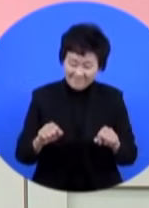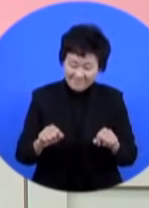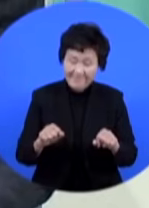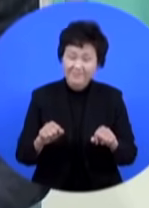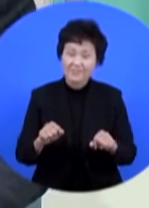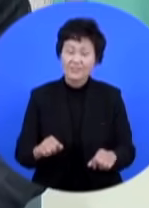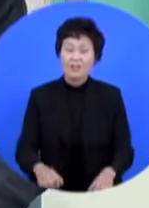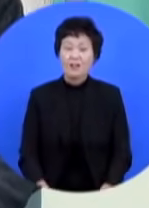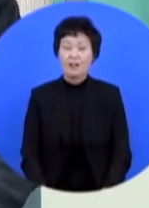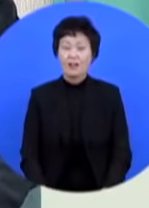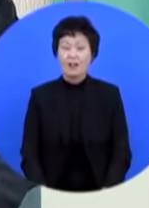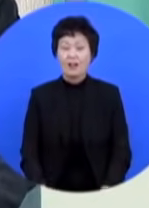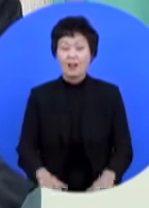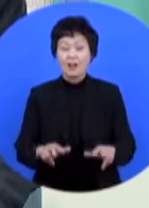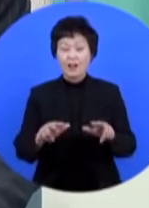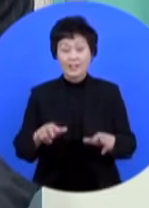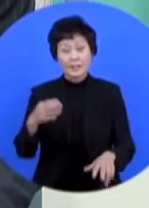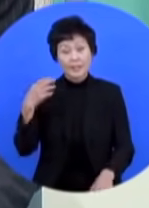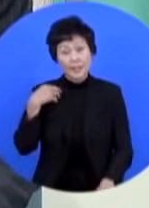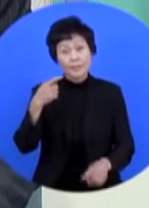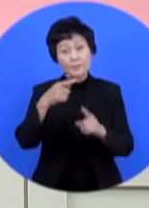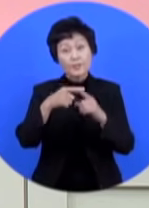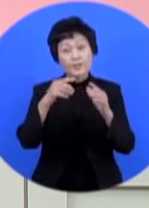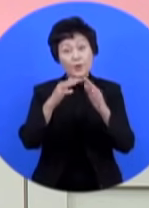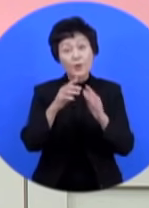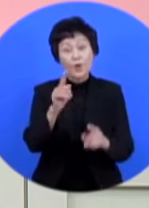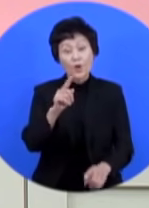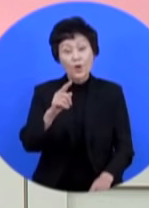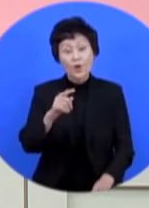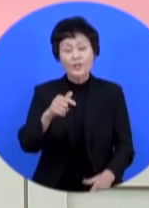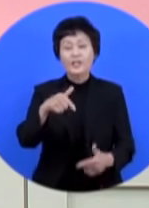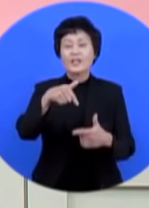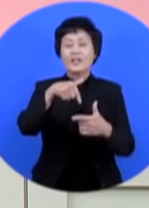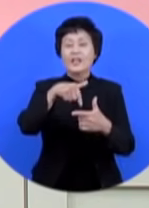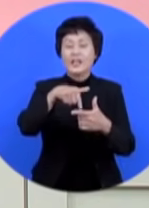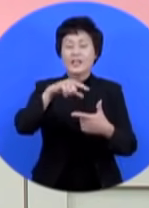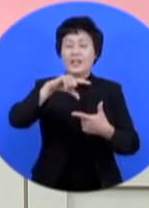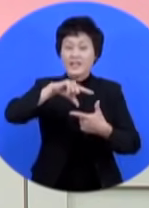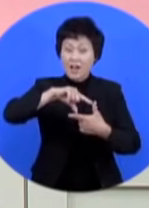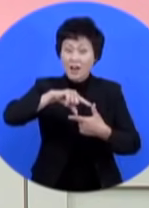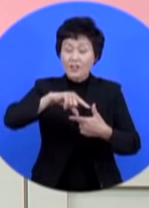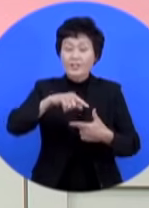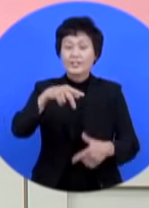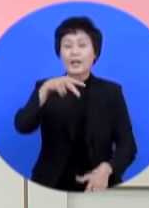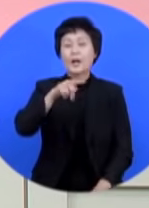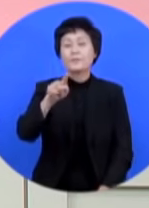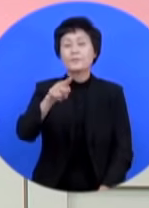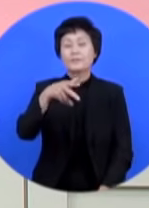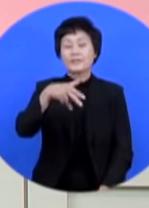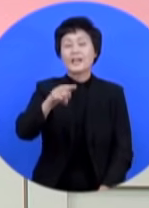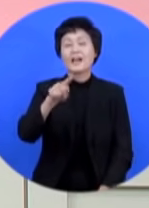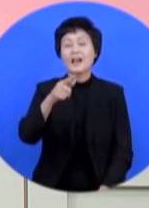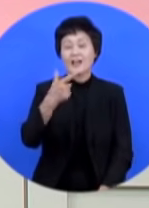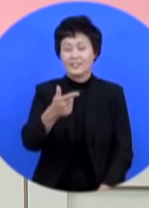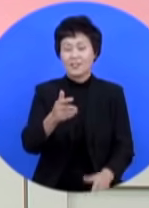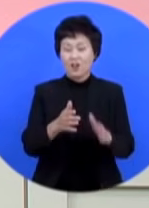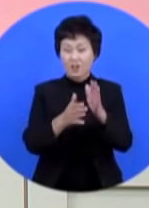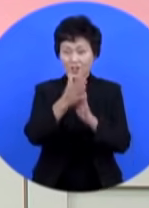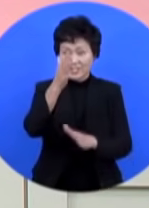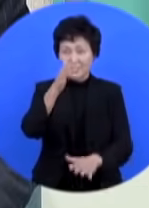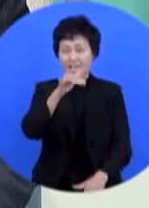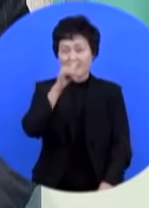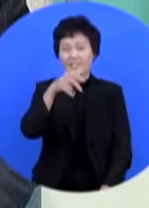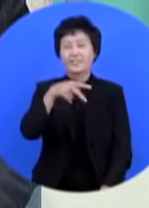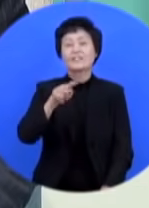저 심호하시는 교회가 어디세요? 예, 경남 사천시에 있는 사천교회입니다. 사천교회. 멀리서 오신. 역사가